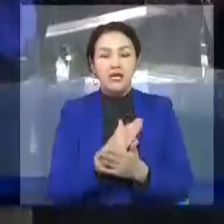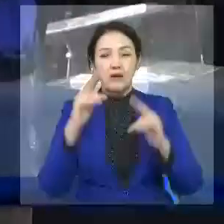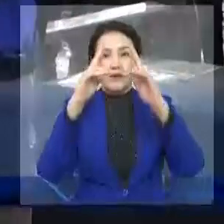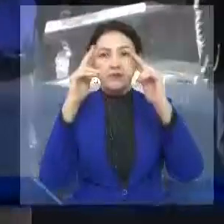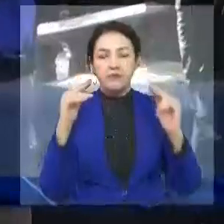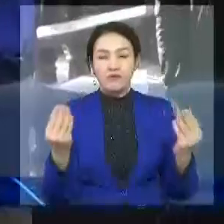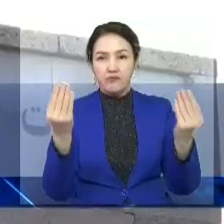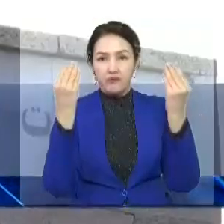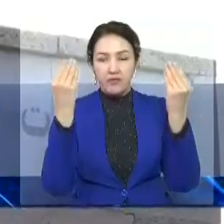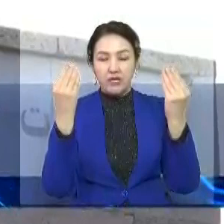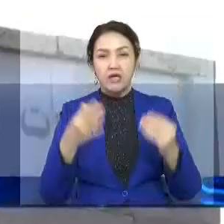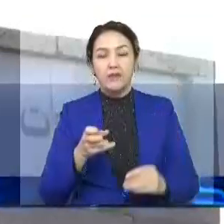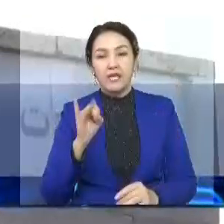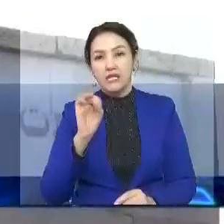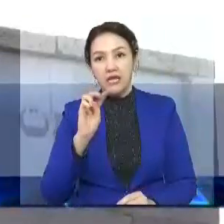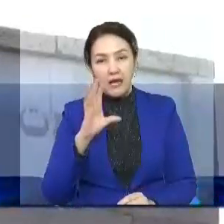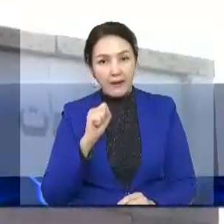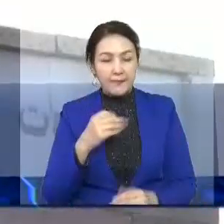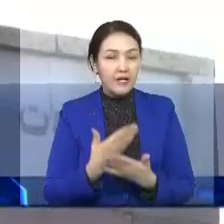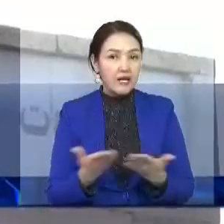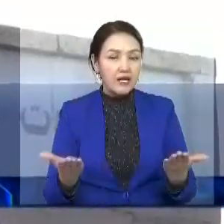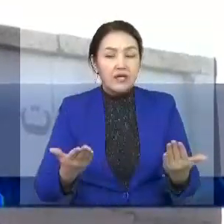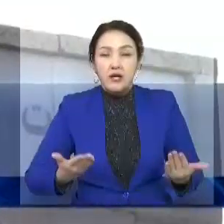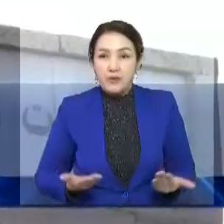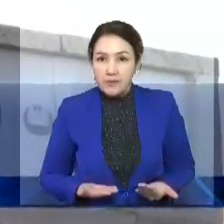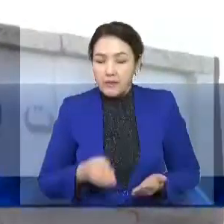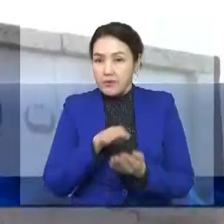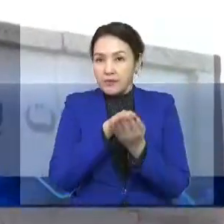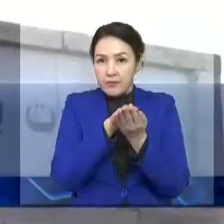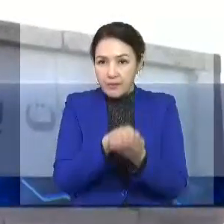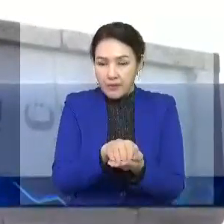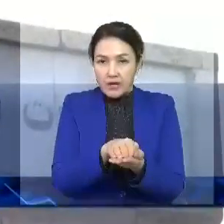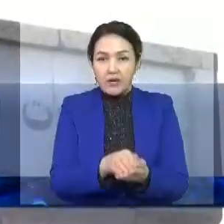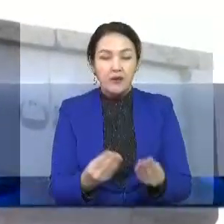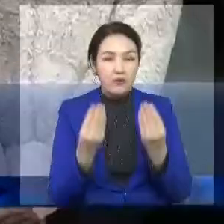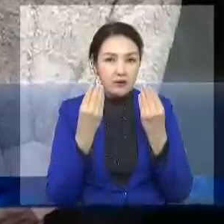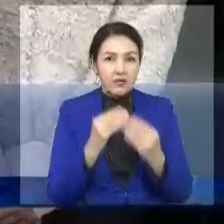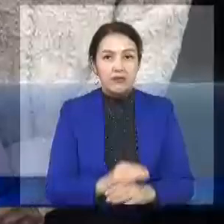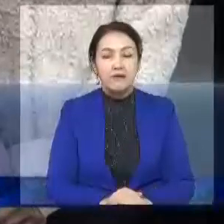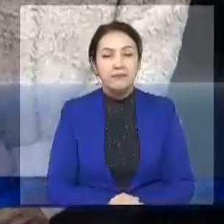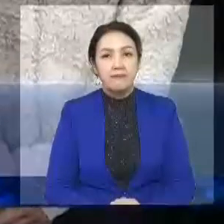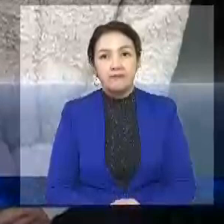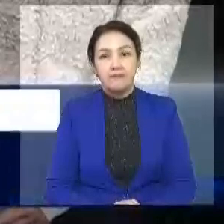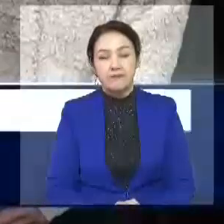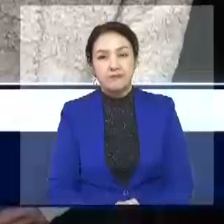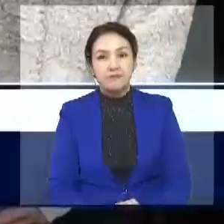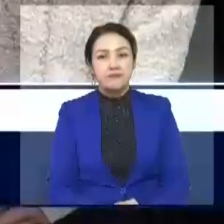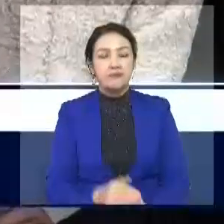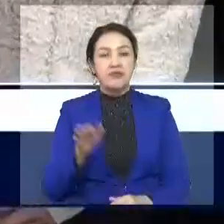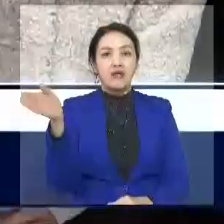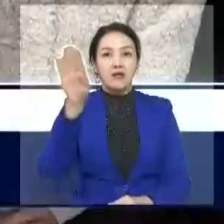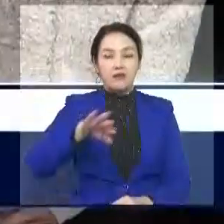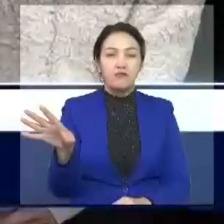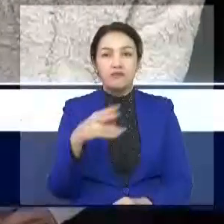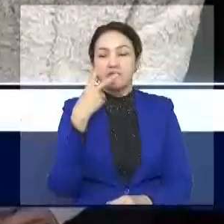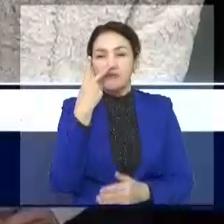комплекс великого полководца Есет-Батыра. Для местных жителей захоронение поистине священно. На этом холме все видно. В